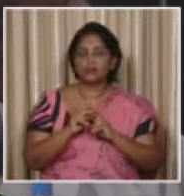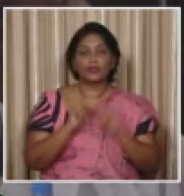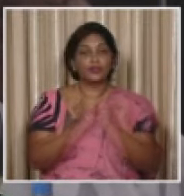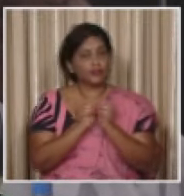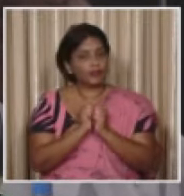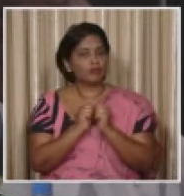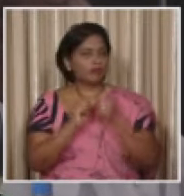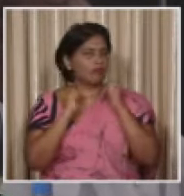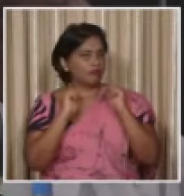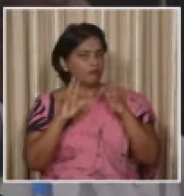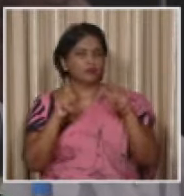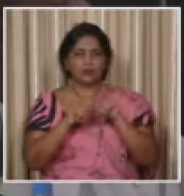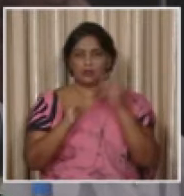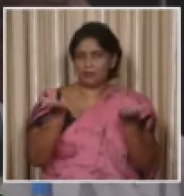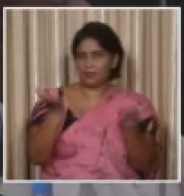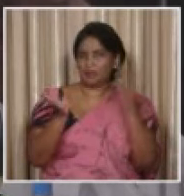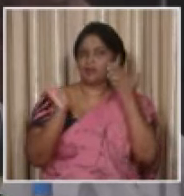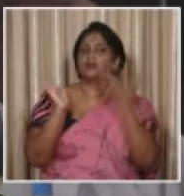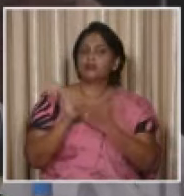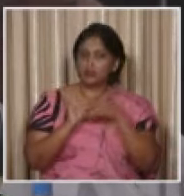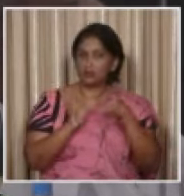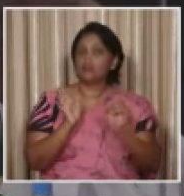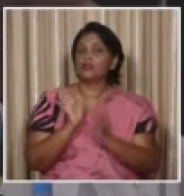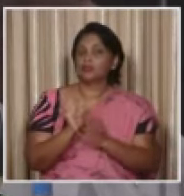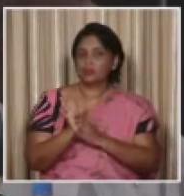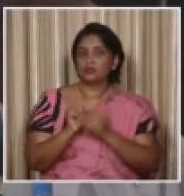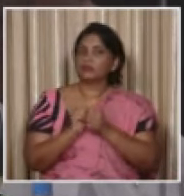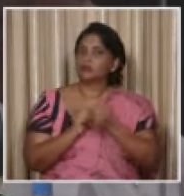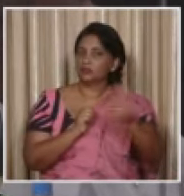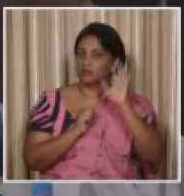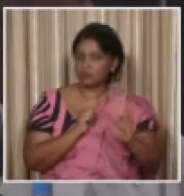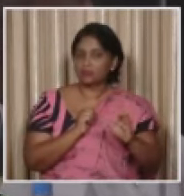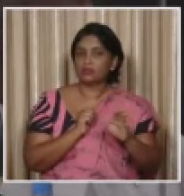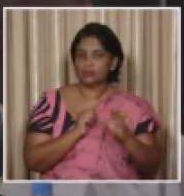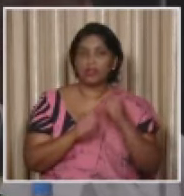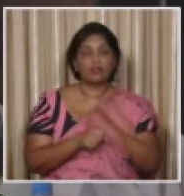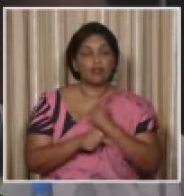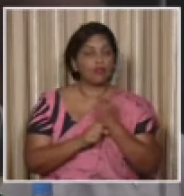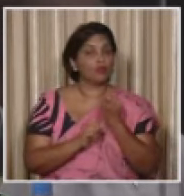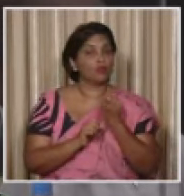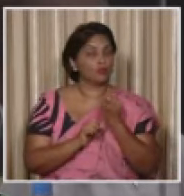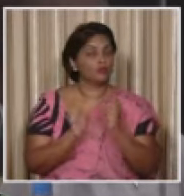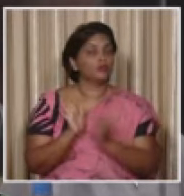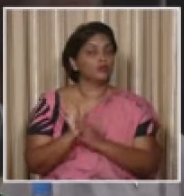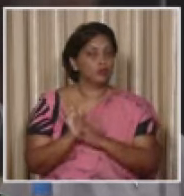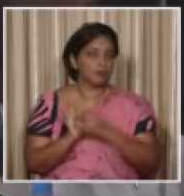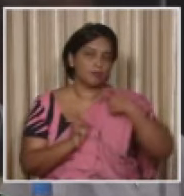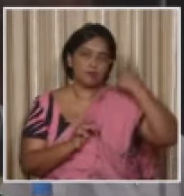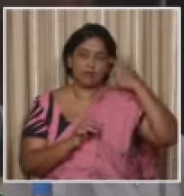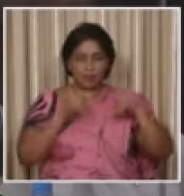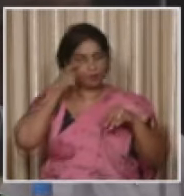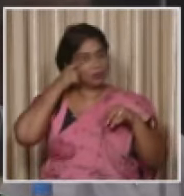පාරිශ්‍රමික සාධාරණ ලෙස ගැලපුම් කිරීම මෙම කමිටුව විසින් සිදු කරනු ඇති බවට රජයේ මුදල් පිළිප කාර්ක සභාව බලාපොරොත්තු